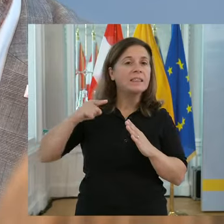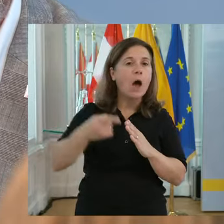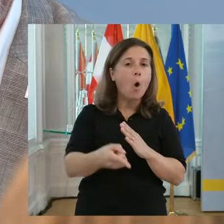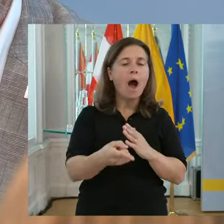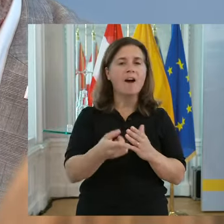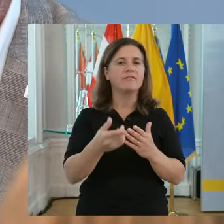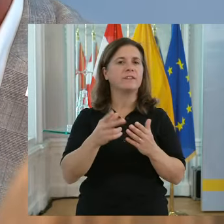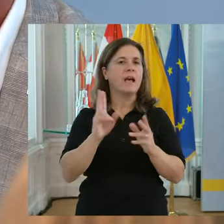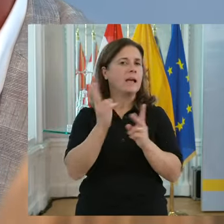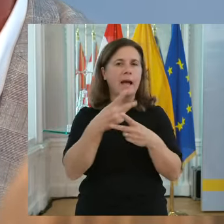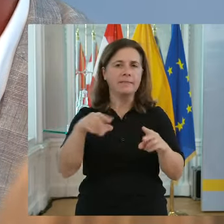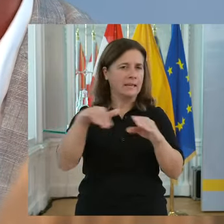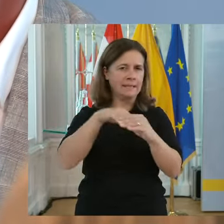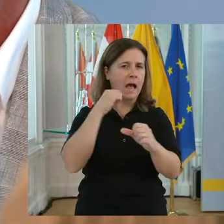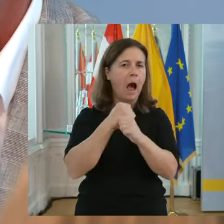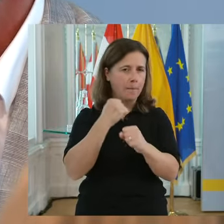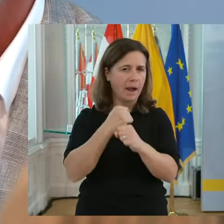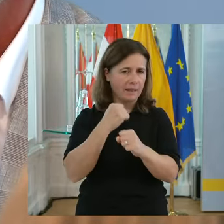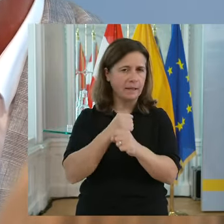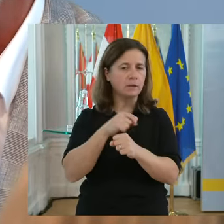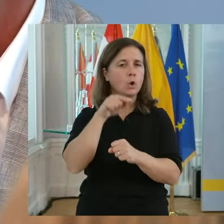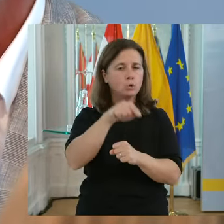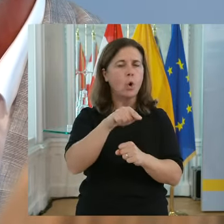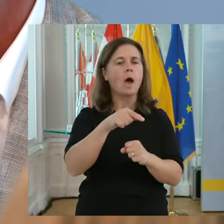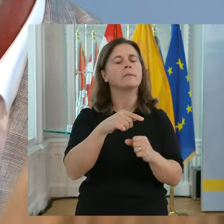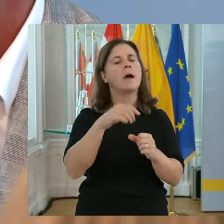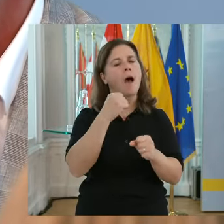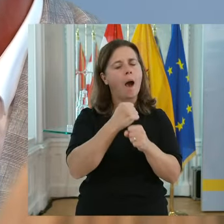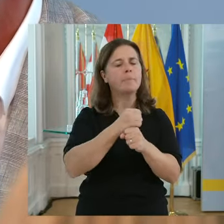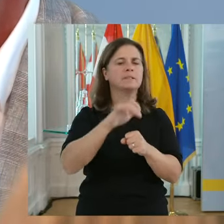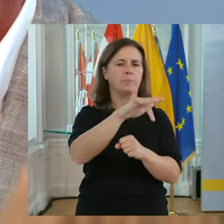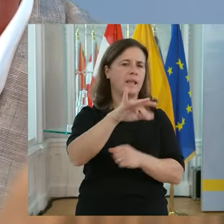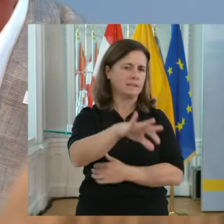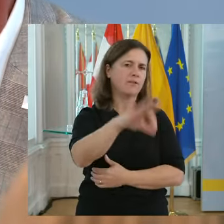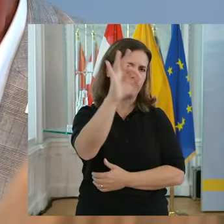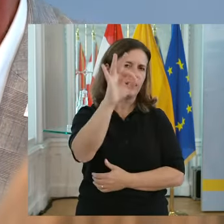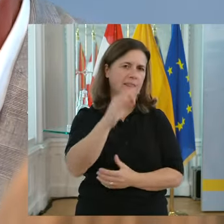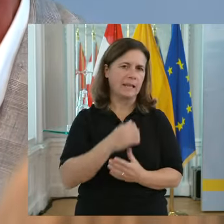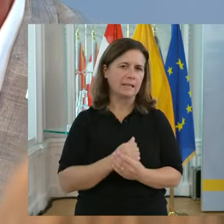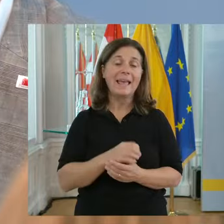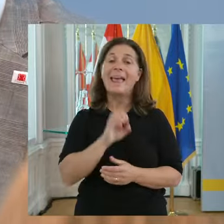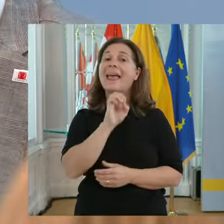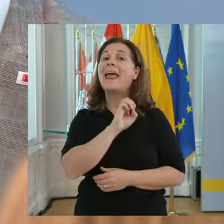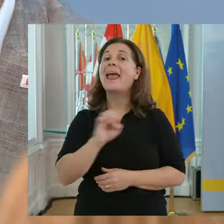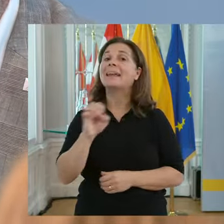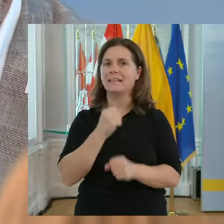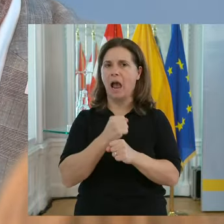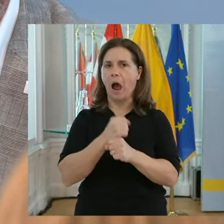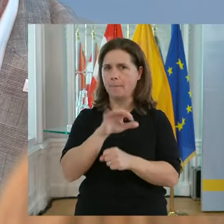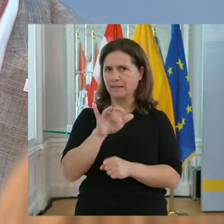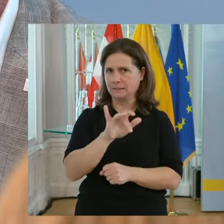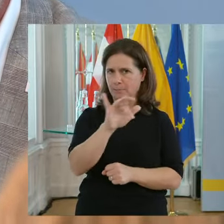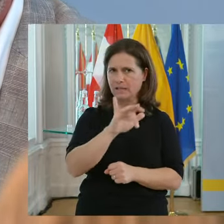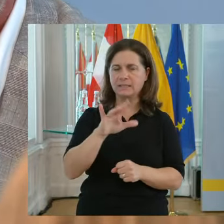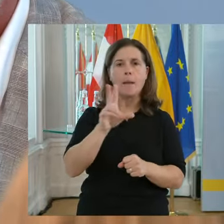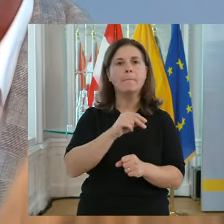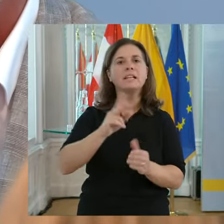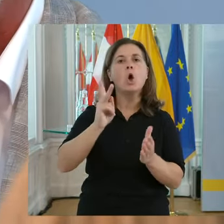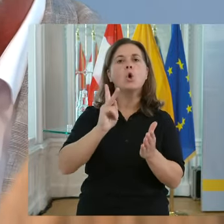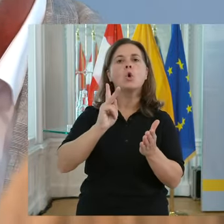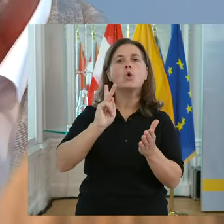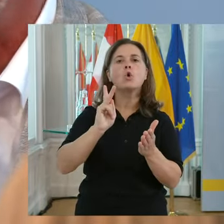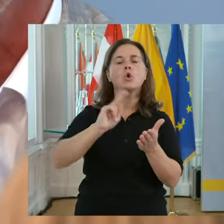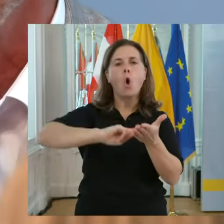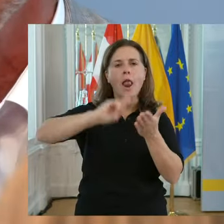erwerbsunfähig gelten, ja, dort ihre Arbeitsplätze haben, nämlich echte Arbeitsplätze mit Kollektiventlohnung